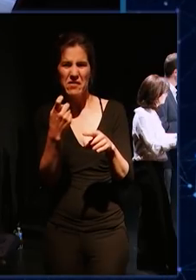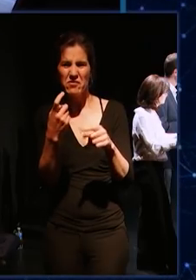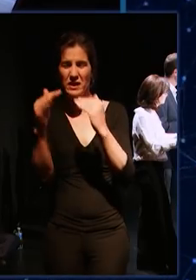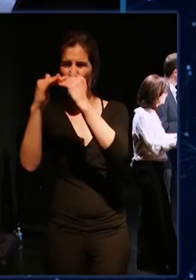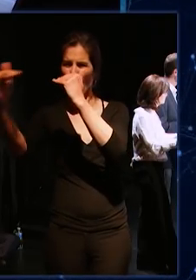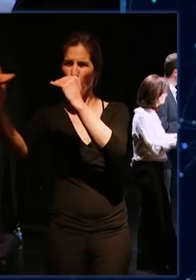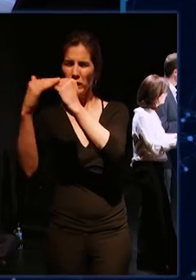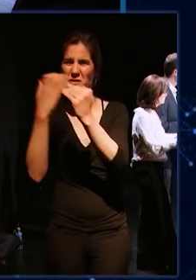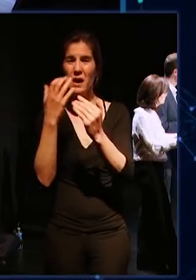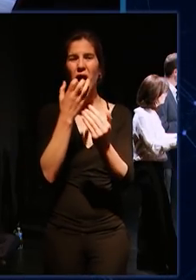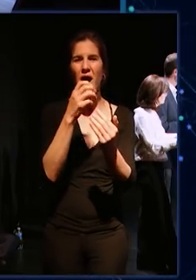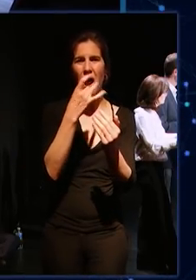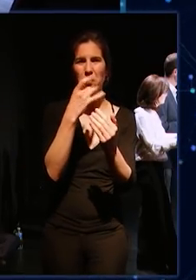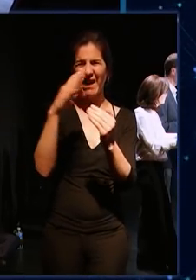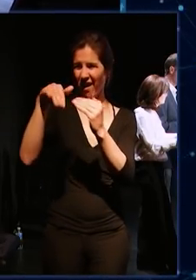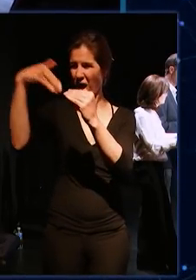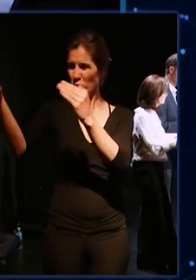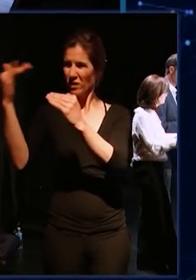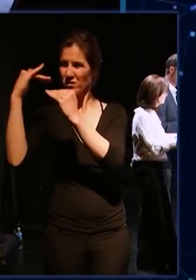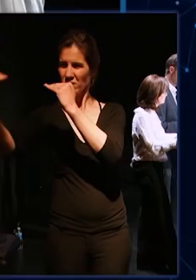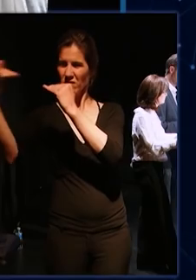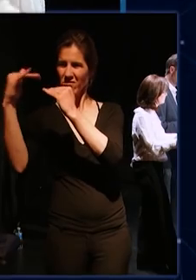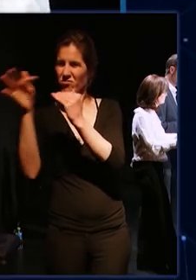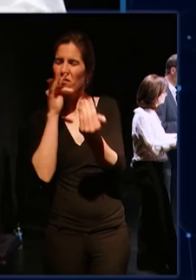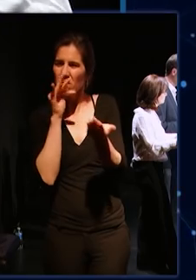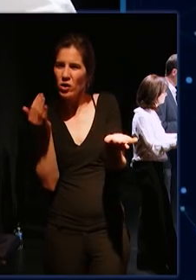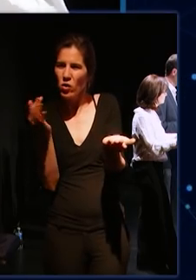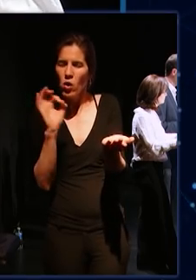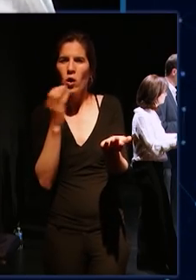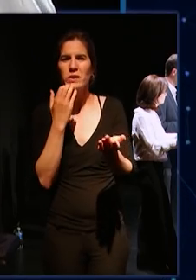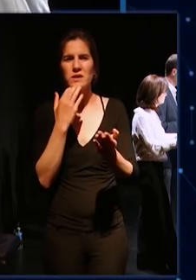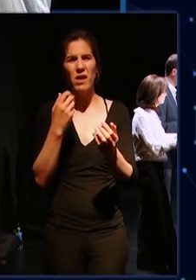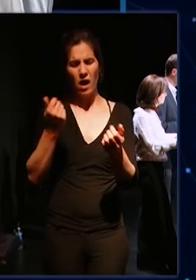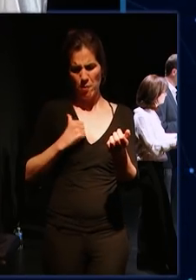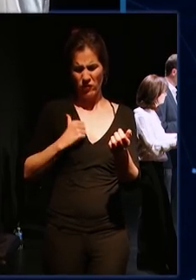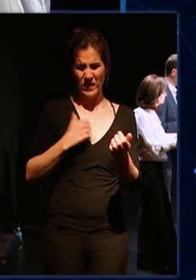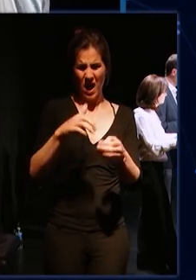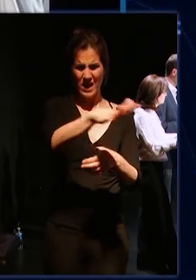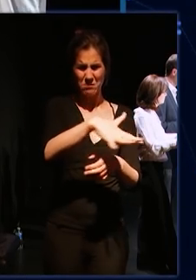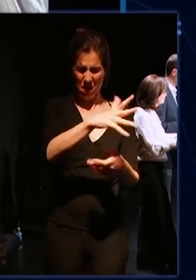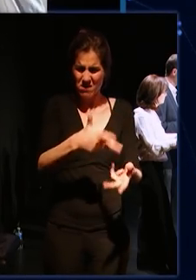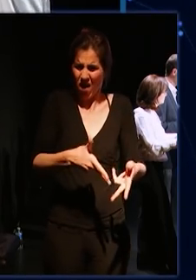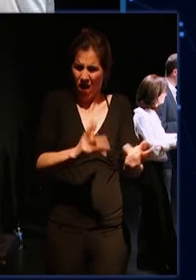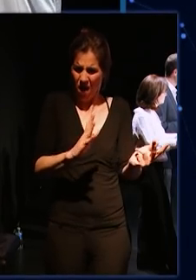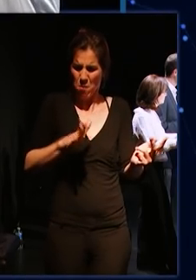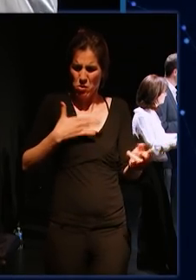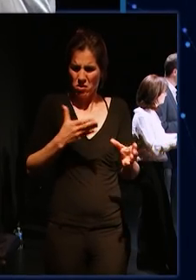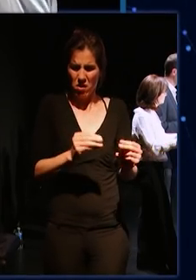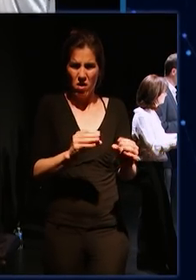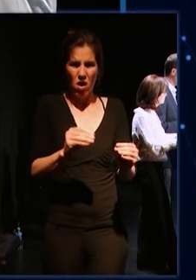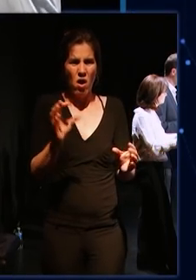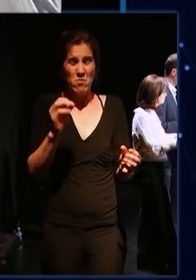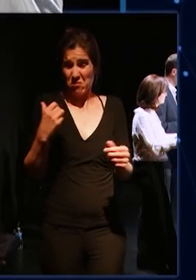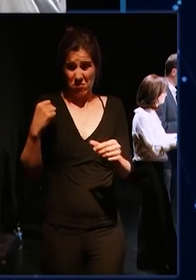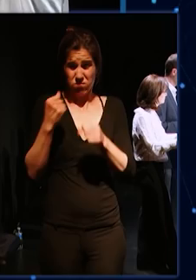l'espai del costat del bar, com és que no es reaprofiten aquests espais que tenim disponibles, com és que no s'ha apostat per l'esport en els darrers